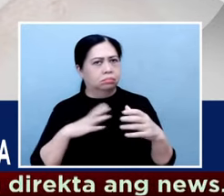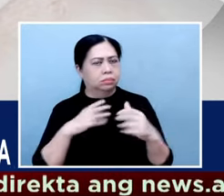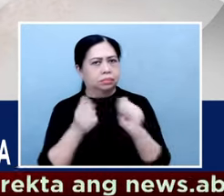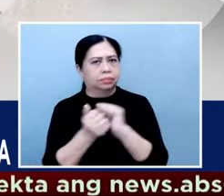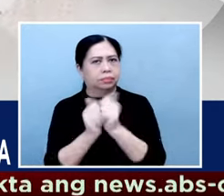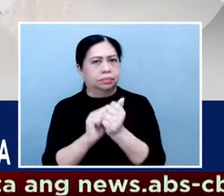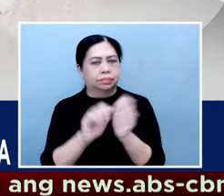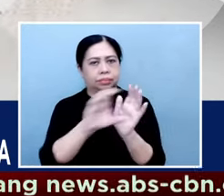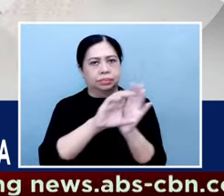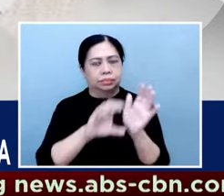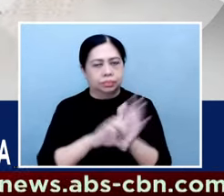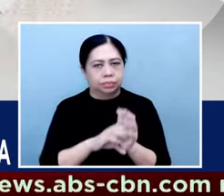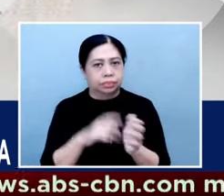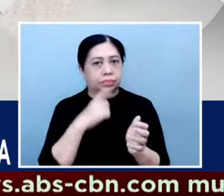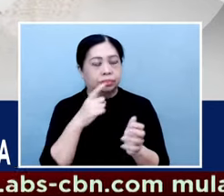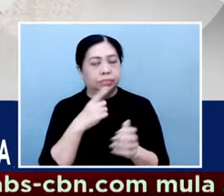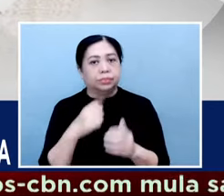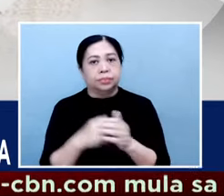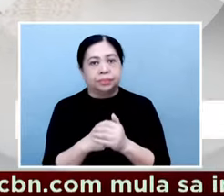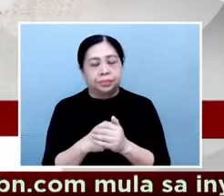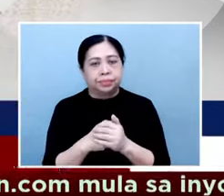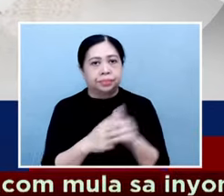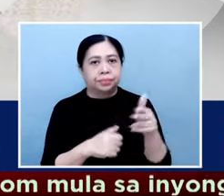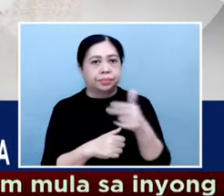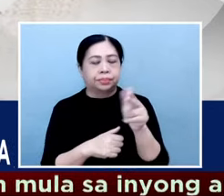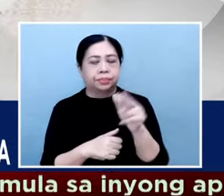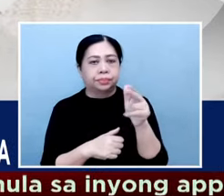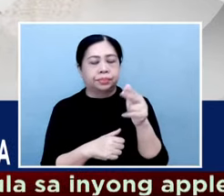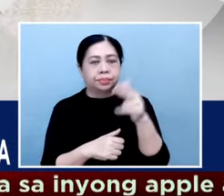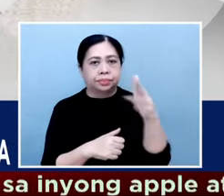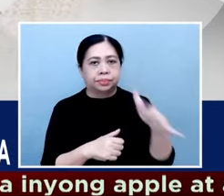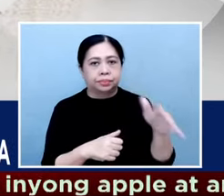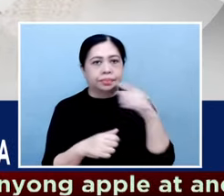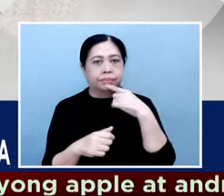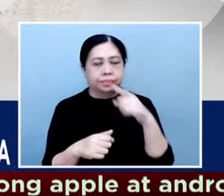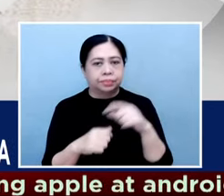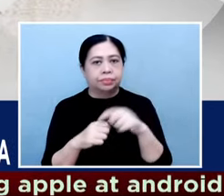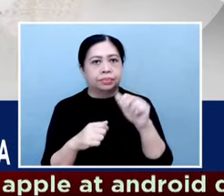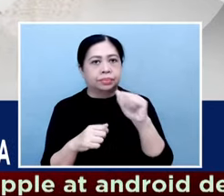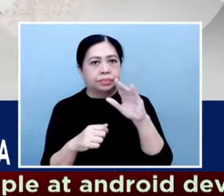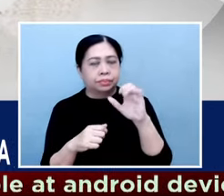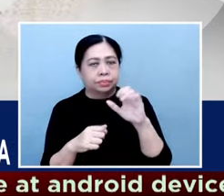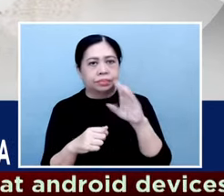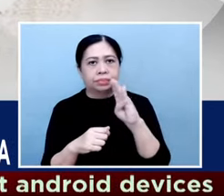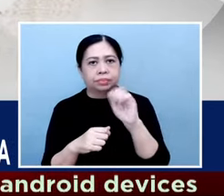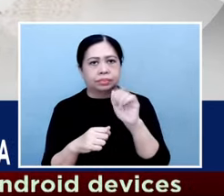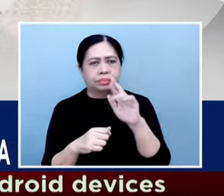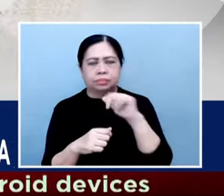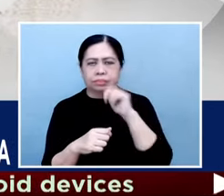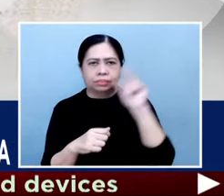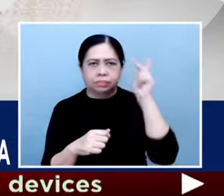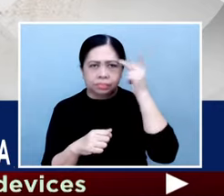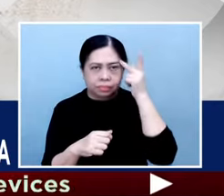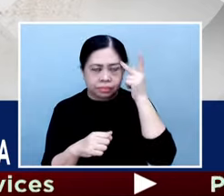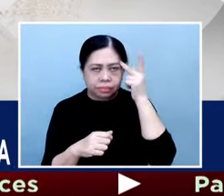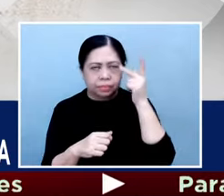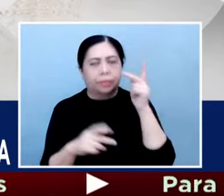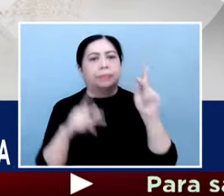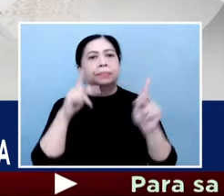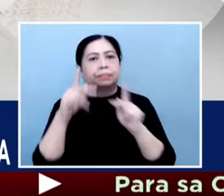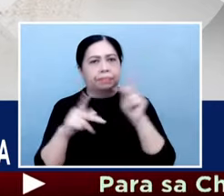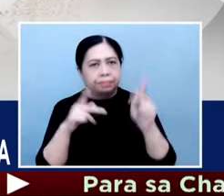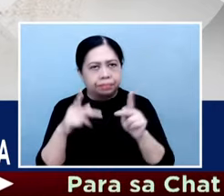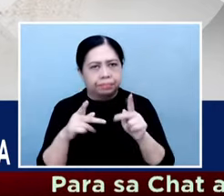konstitusyon. Giit naman ni Surigao del Norte 2nd District Representative Ace Barbers, hindi mga politiko kundi mga mamamayan at